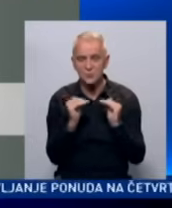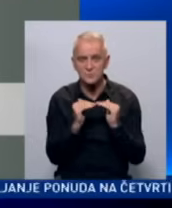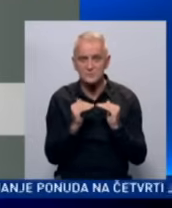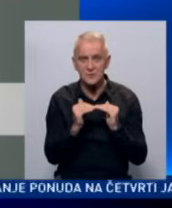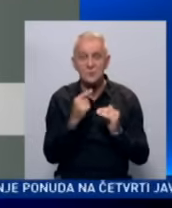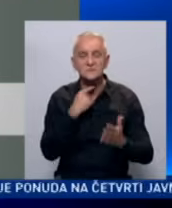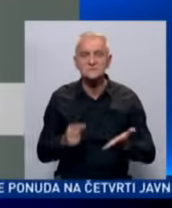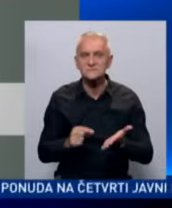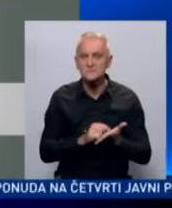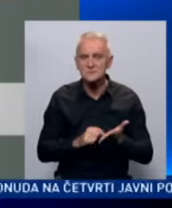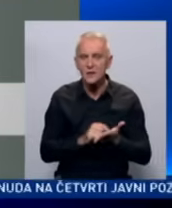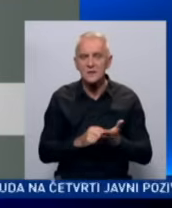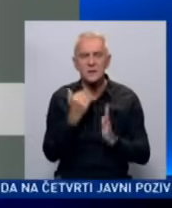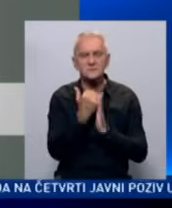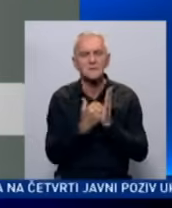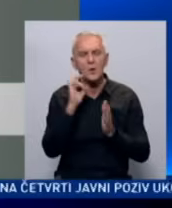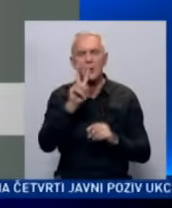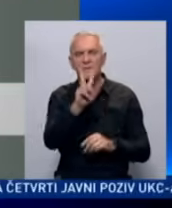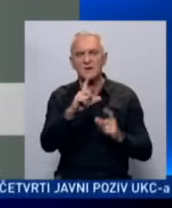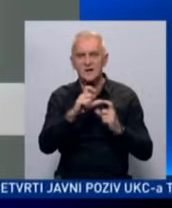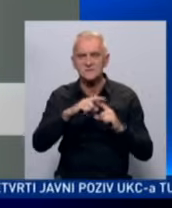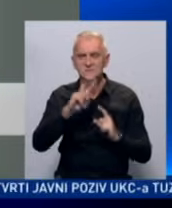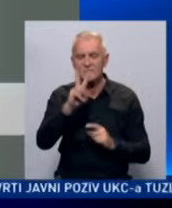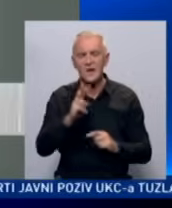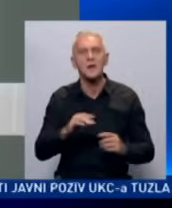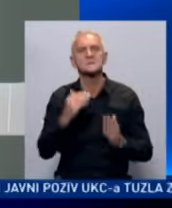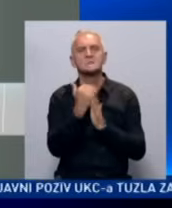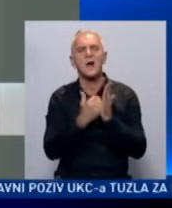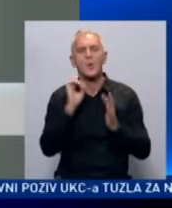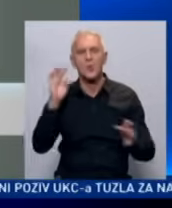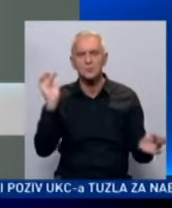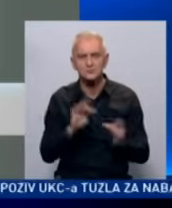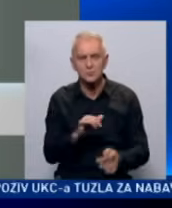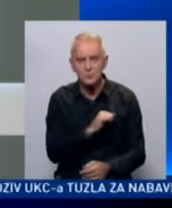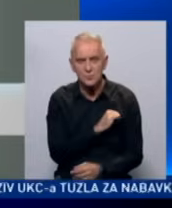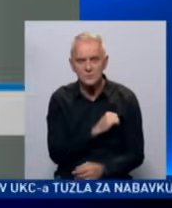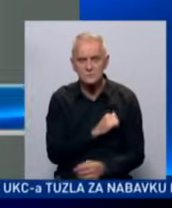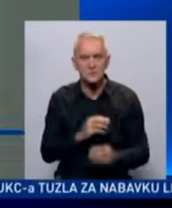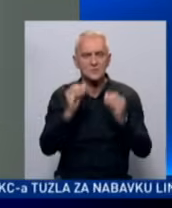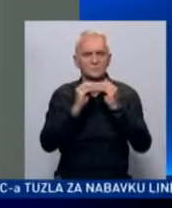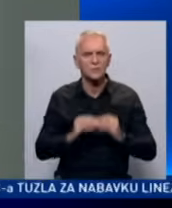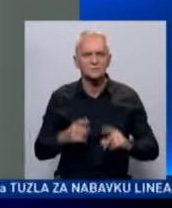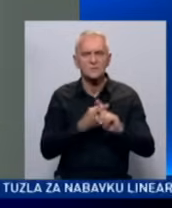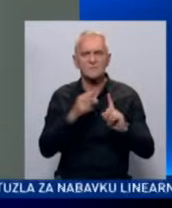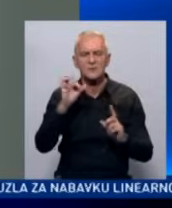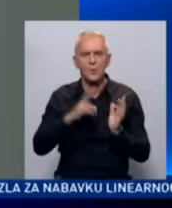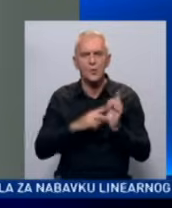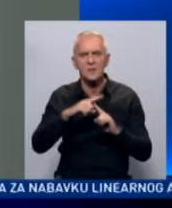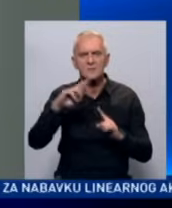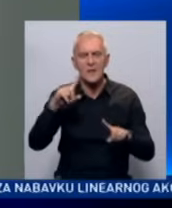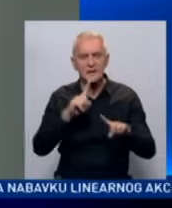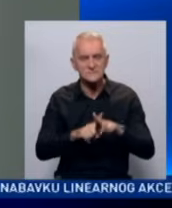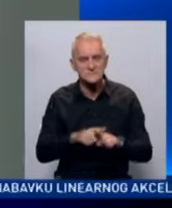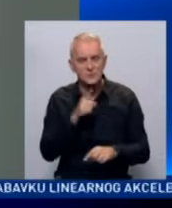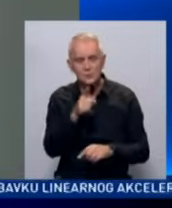da izglasaju, ne znam, zakon o VSTV-u, zakon o sukobu interesa, sporazum sa Frontexom. Dakle, sve su to stvari koje